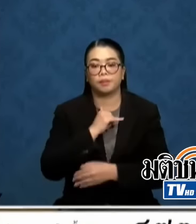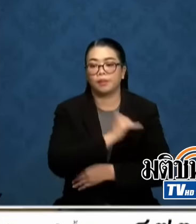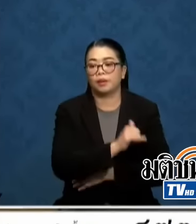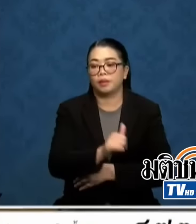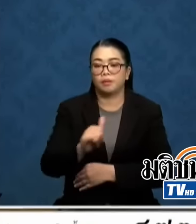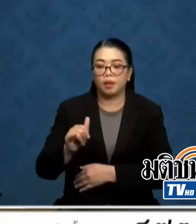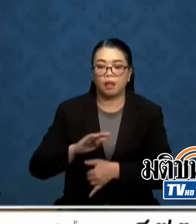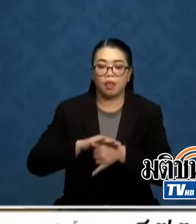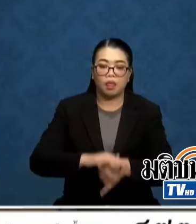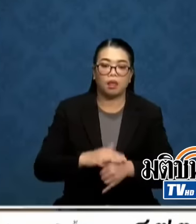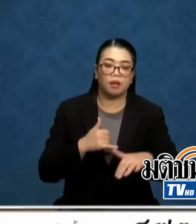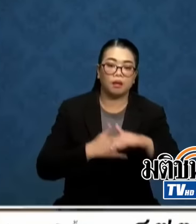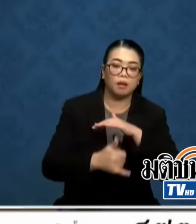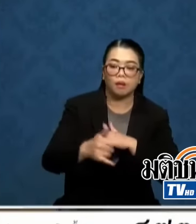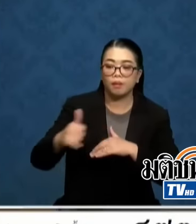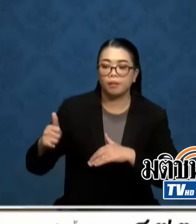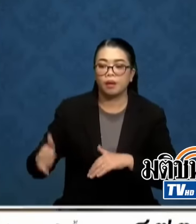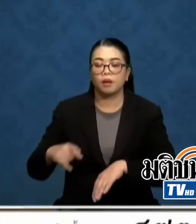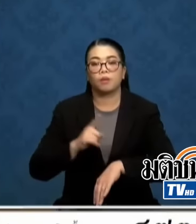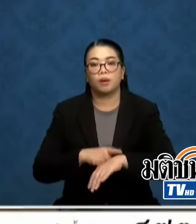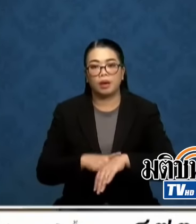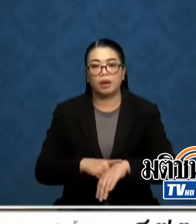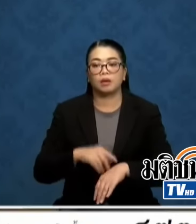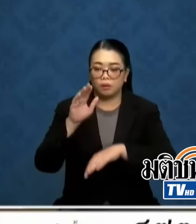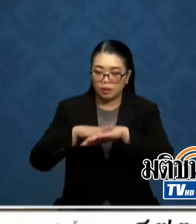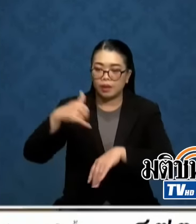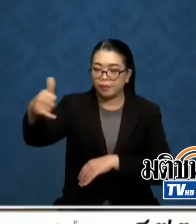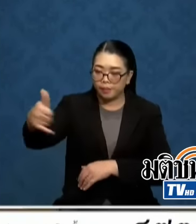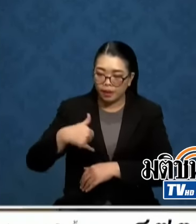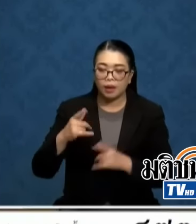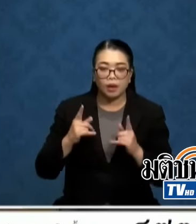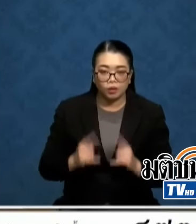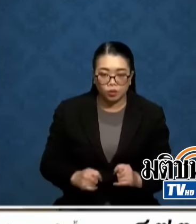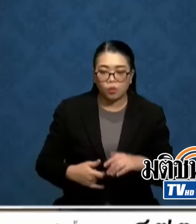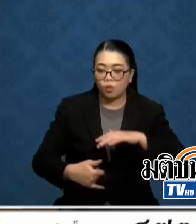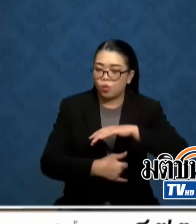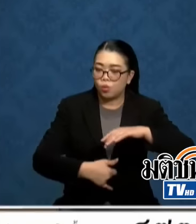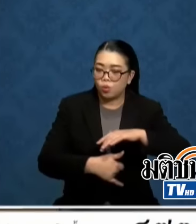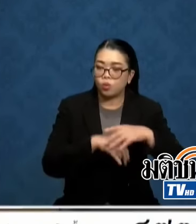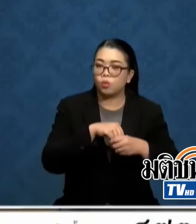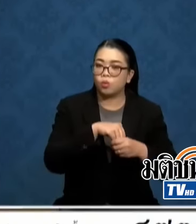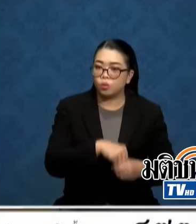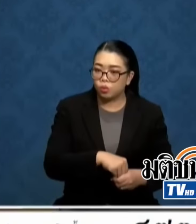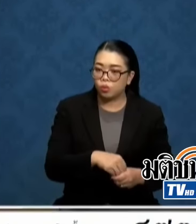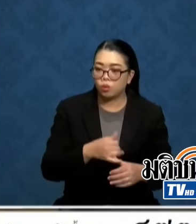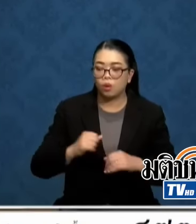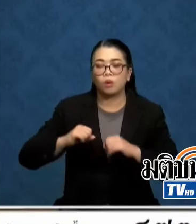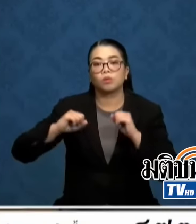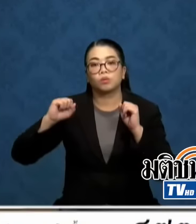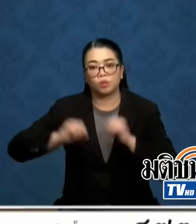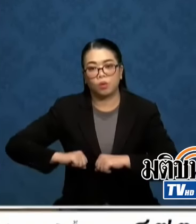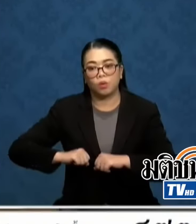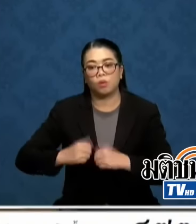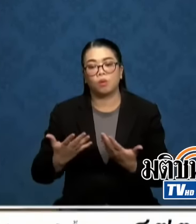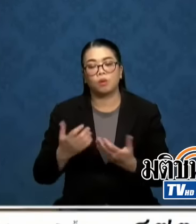ทางที่ถูกจำกัดด้วยการเรียกไปรายงานตัวการกักตัวและทำให้ข้อตกลงที่จะ